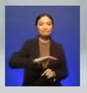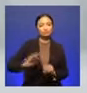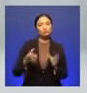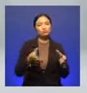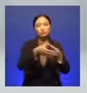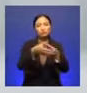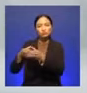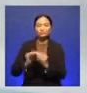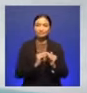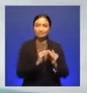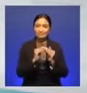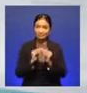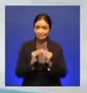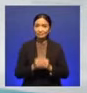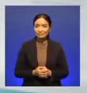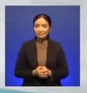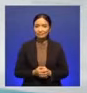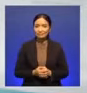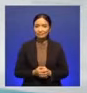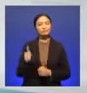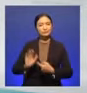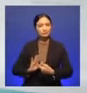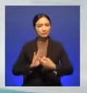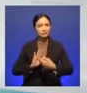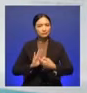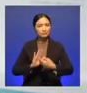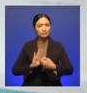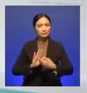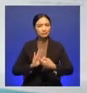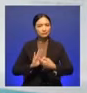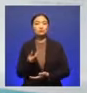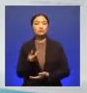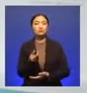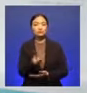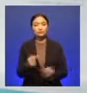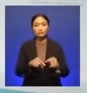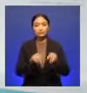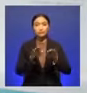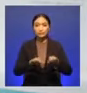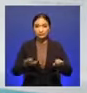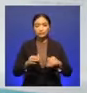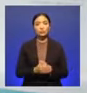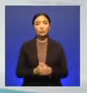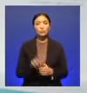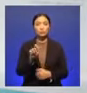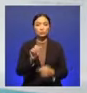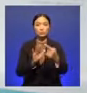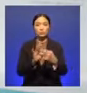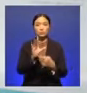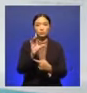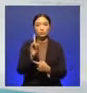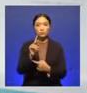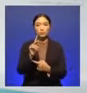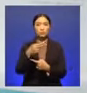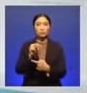ค่ะ ได้ครับผมลองยกตัวอย่างของเรื่องเงินอุดหนุนเด็กครับก็คือว่าในส่วนเงินอุดหนุนเด็กเนี่ยใน